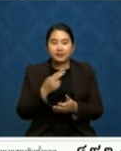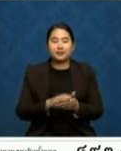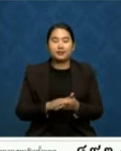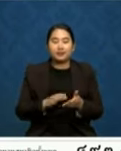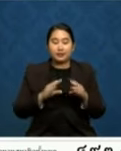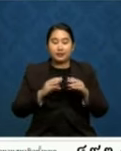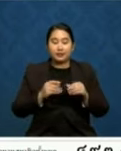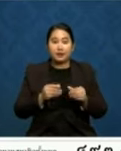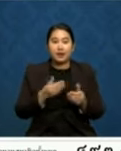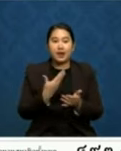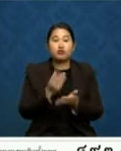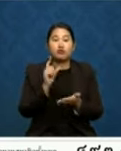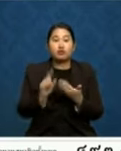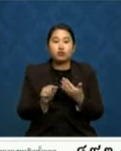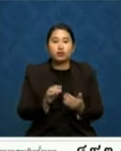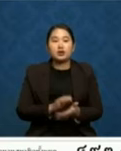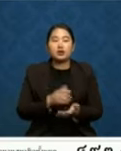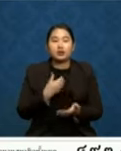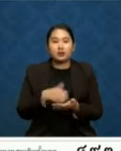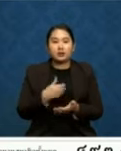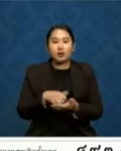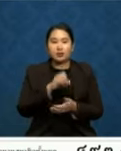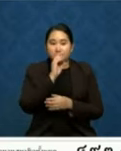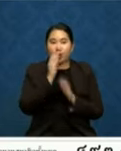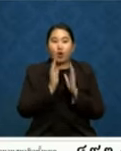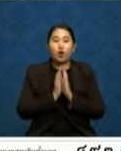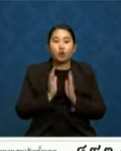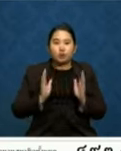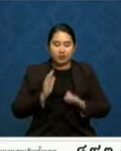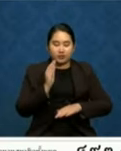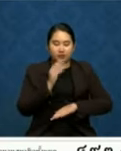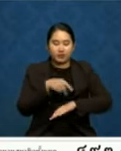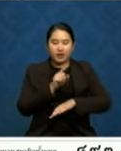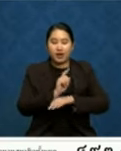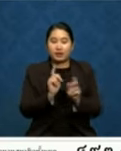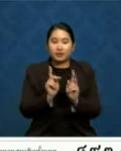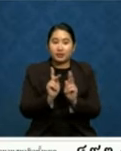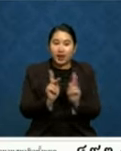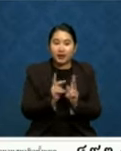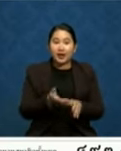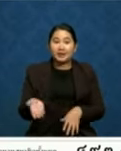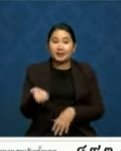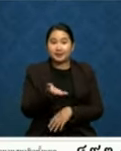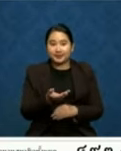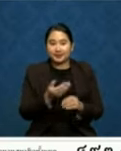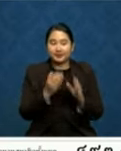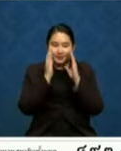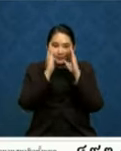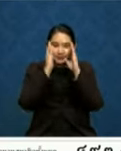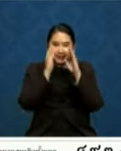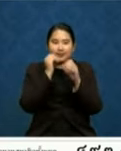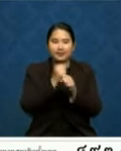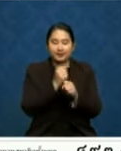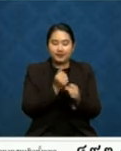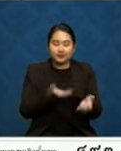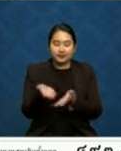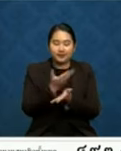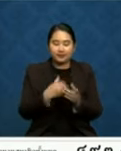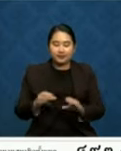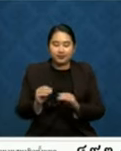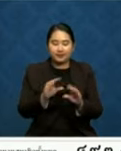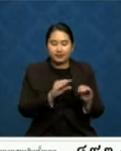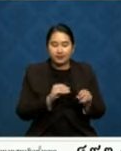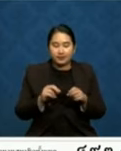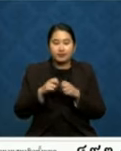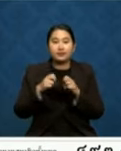เส้นราคาตกต่ำนะครับผมเองต้องกราบขอบพระคุณนะครับท่านคณะกรรมการทุกท่านนะครับที่ท่านได้ตั้งใจนะครับที่จะแก้ไ